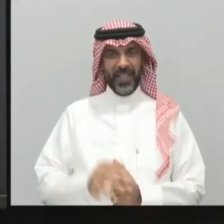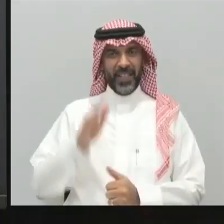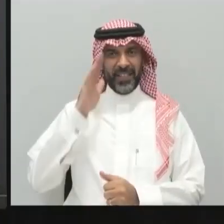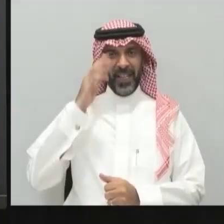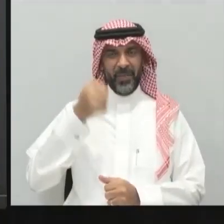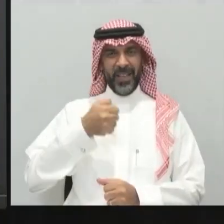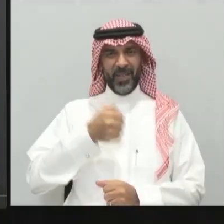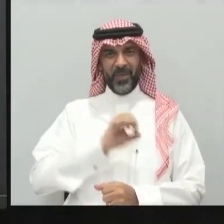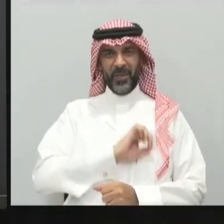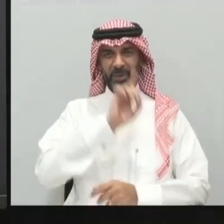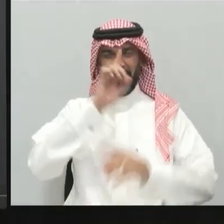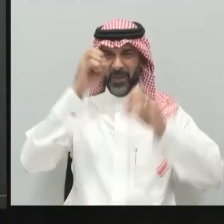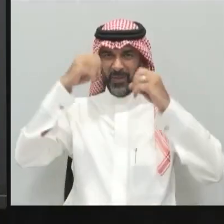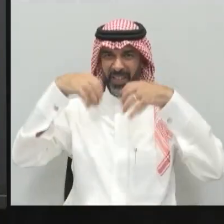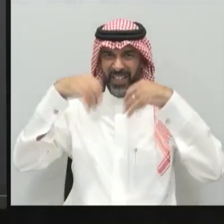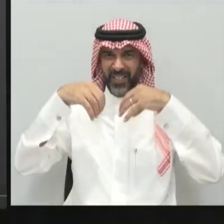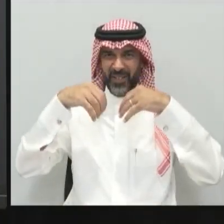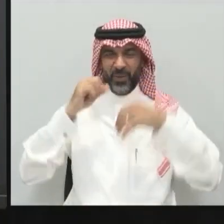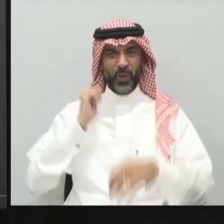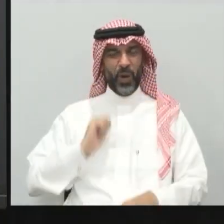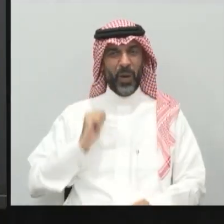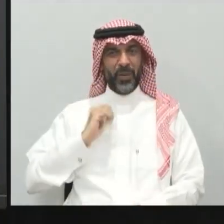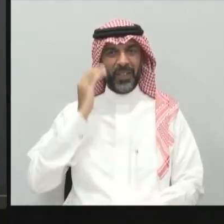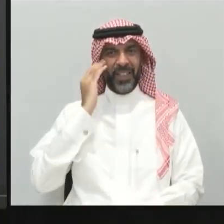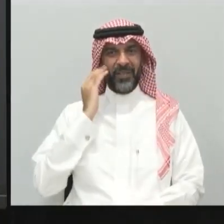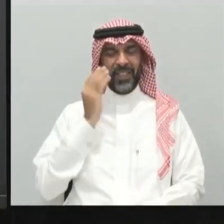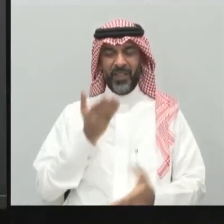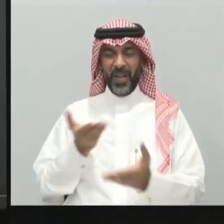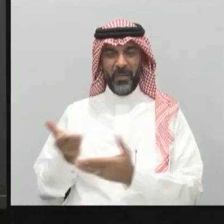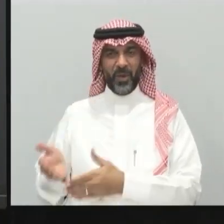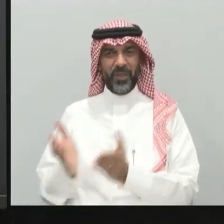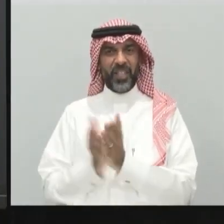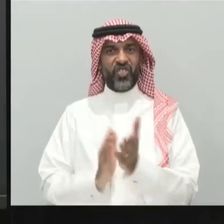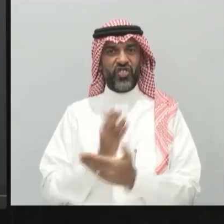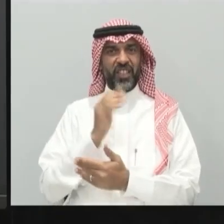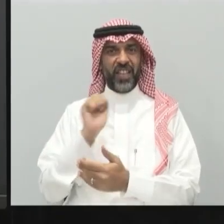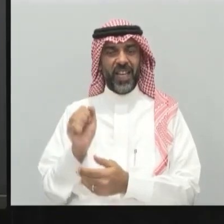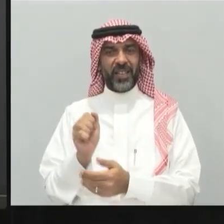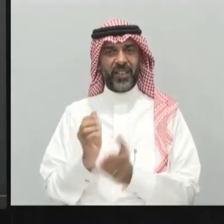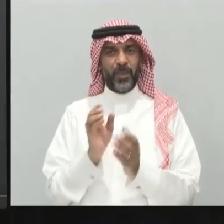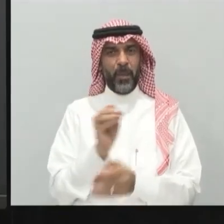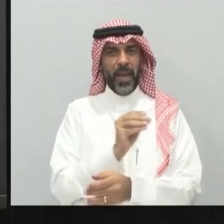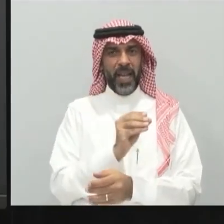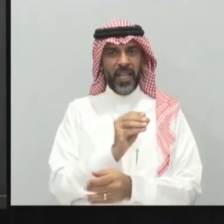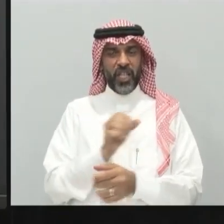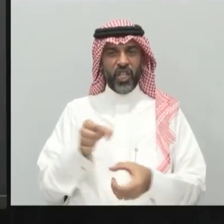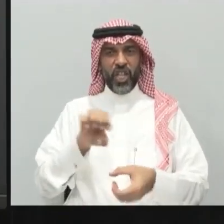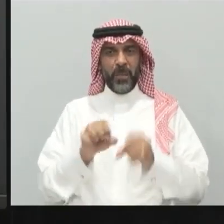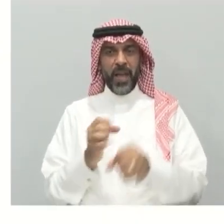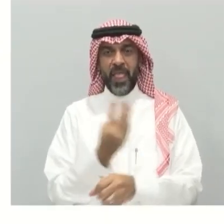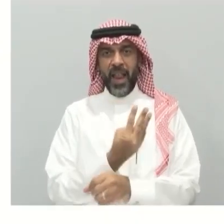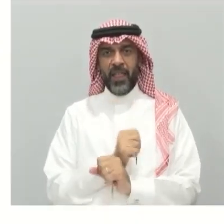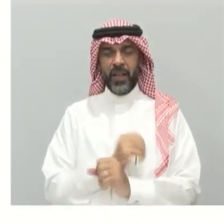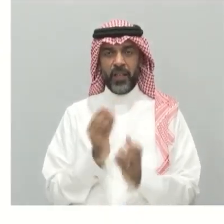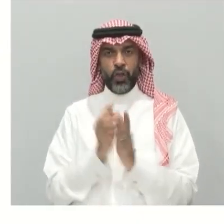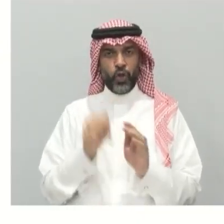السلام عليكم ورحمه الله وبركاته اعزائي الطلاب نرحب بكم في درس جديد من دروس منهج كيمياء ثلاثه درسنا اليوم ان شاء الله